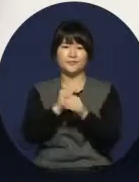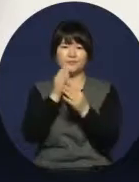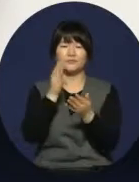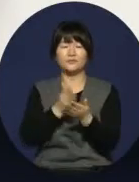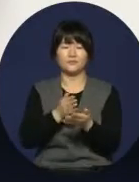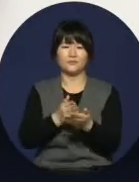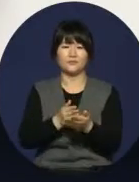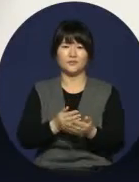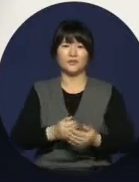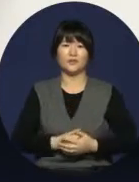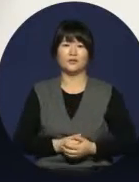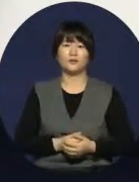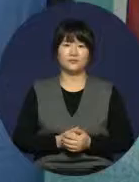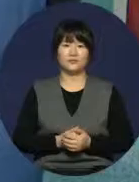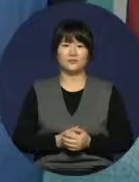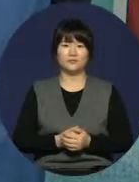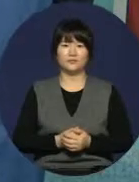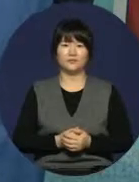간추린 소식입니다.